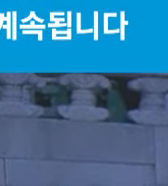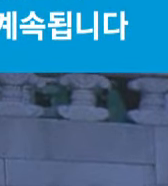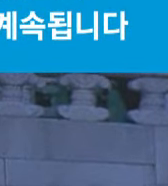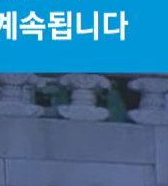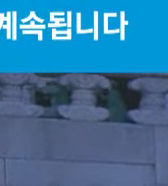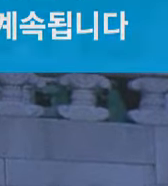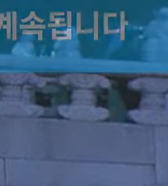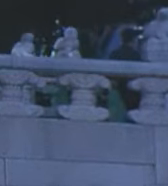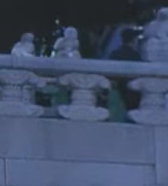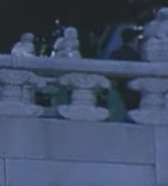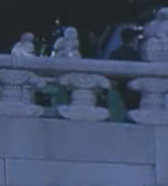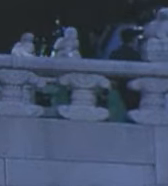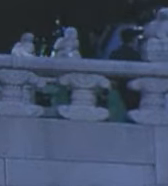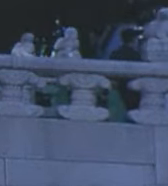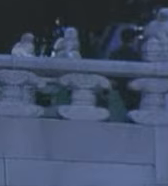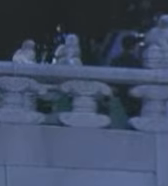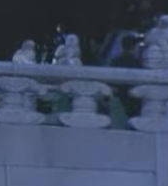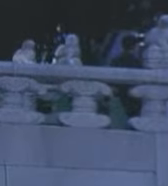잠시 후 뵙겠습니다.